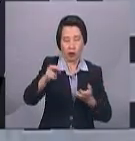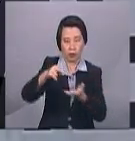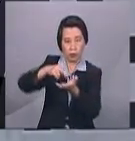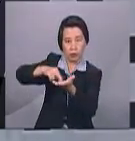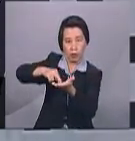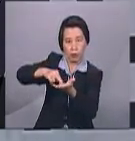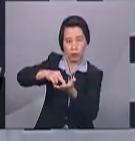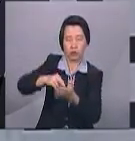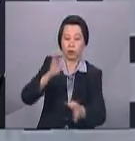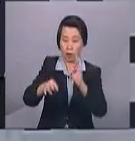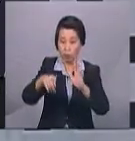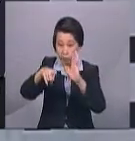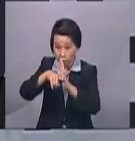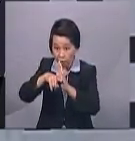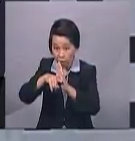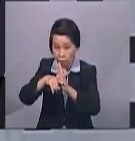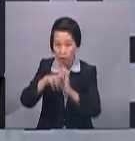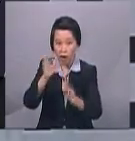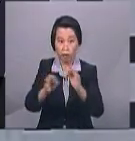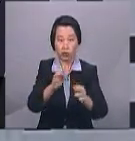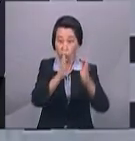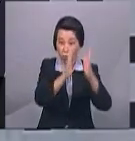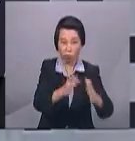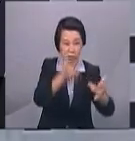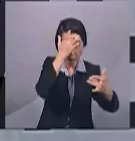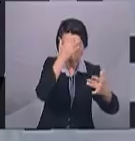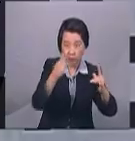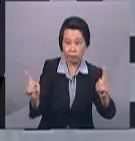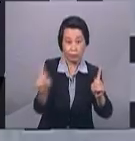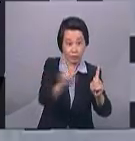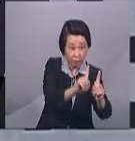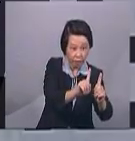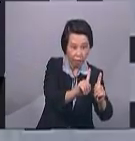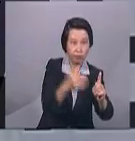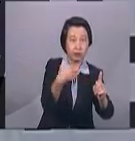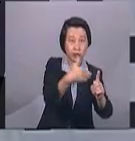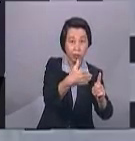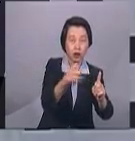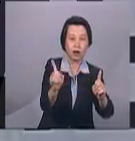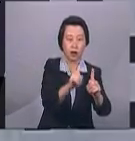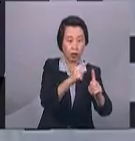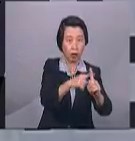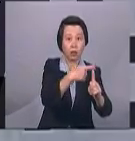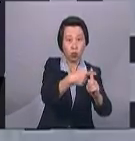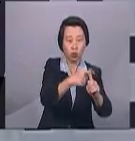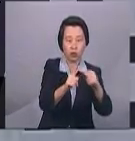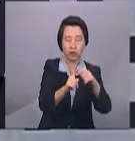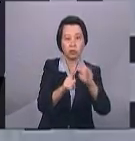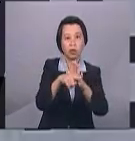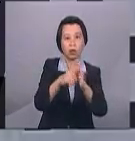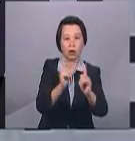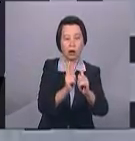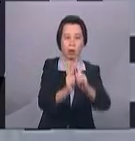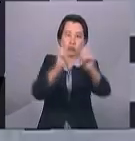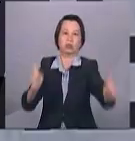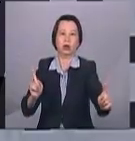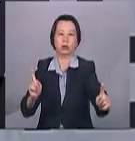Yang negatif, kalau ada close contact atau kontak rapat dengan kes-kes yang positif, kita juga akan asingkan